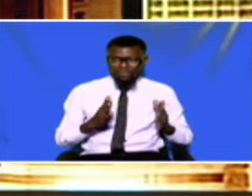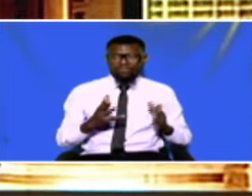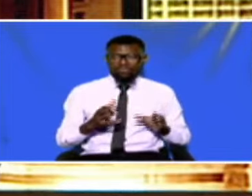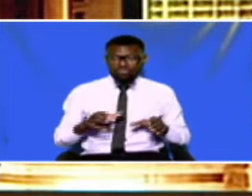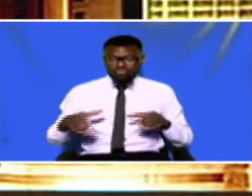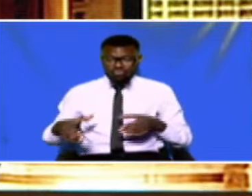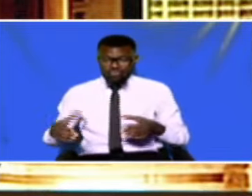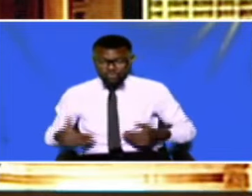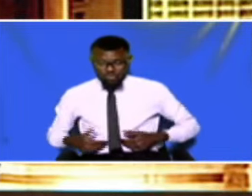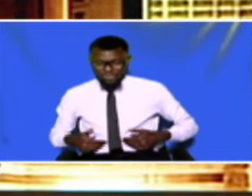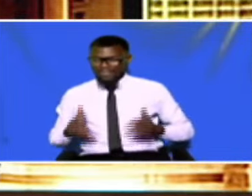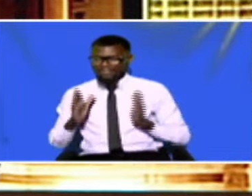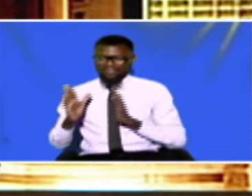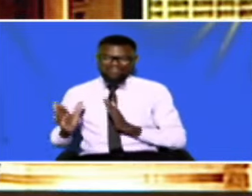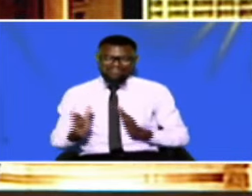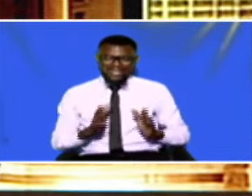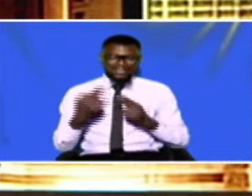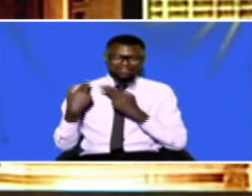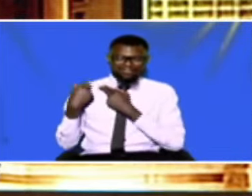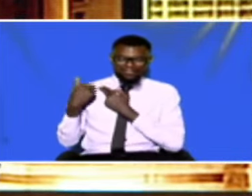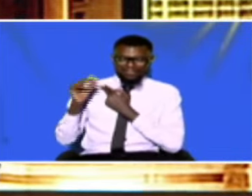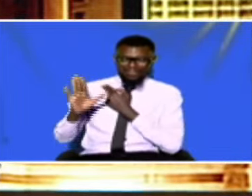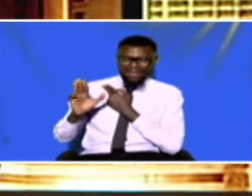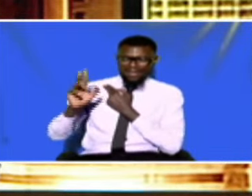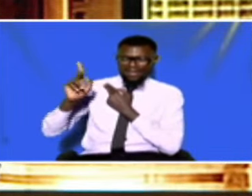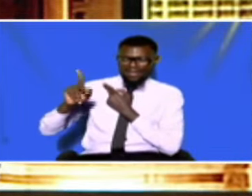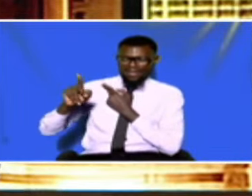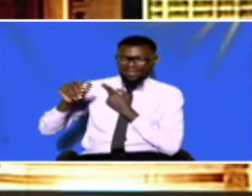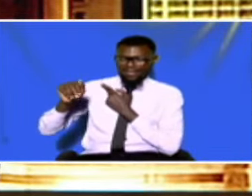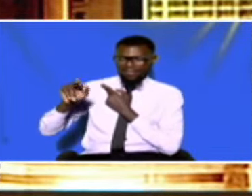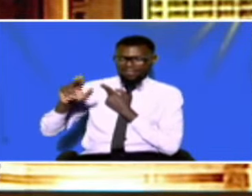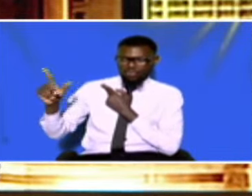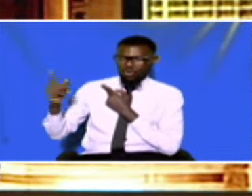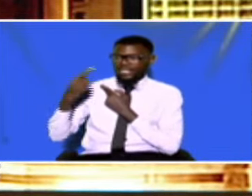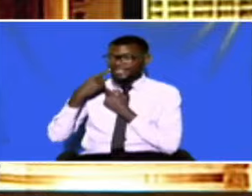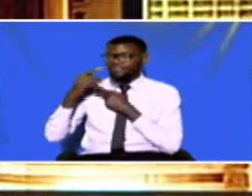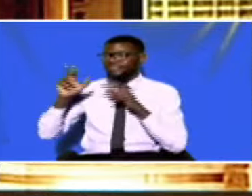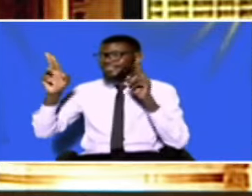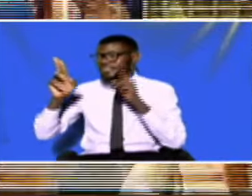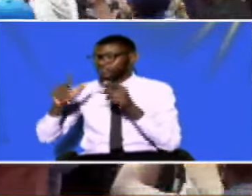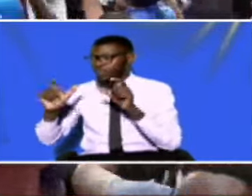Nabiso amefuatilia hatua zilizochukuliwa na vyombo vya habari vya kimataifa.